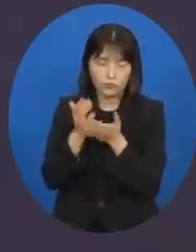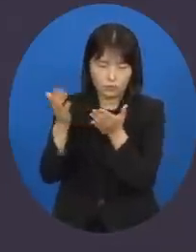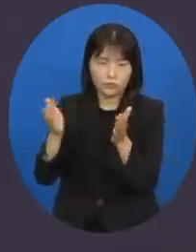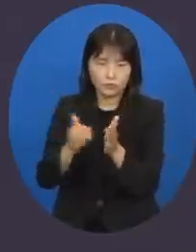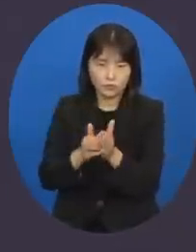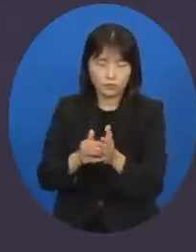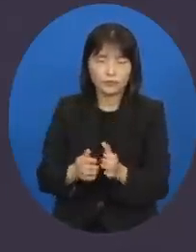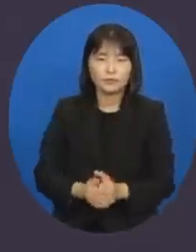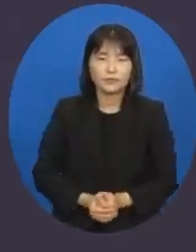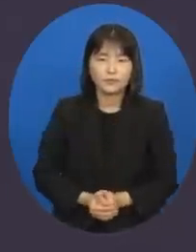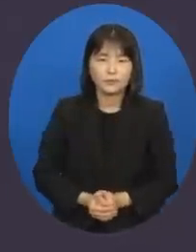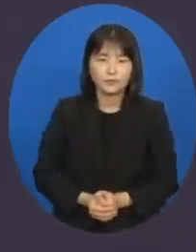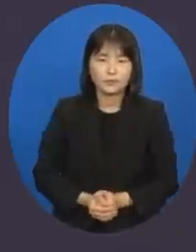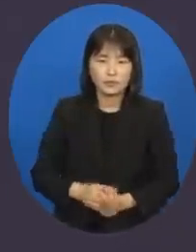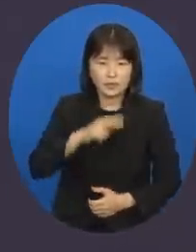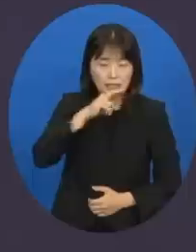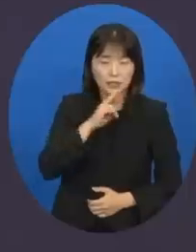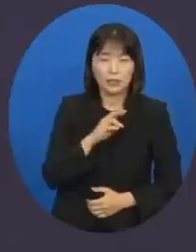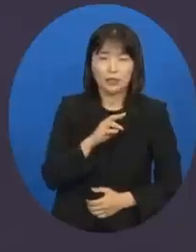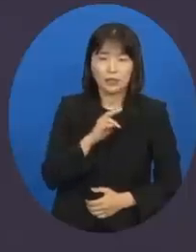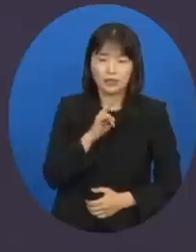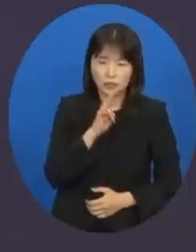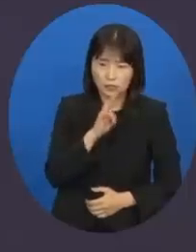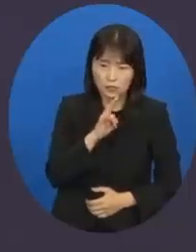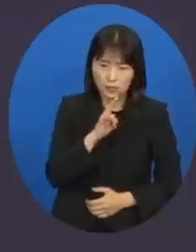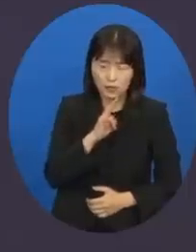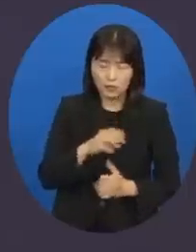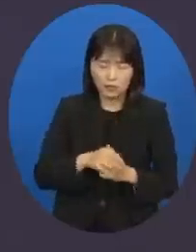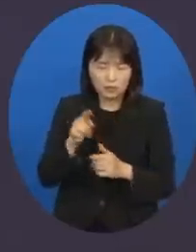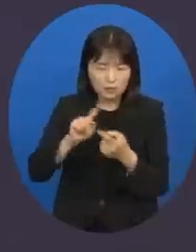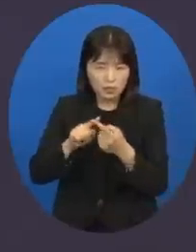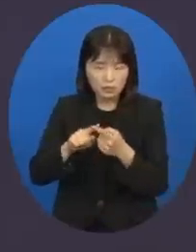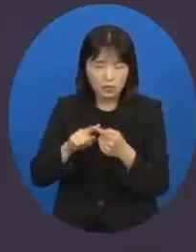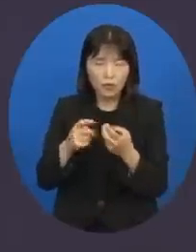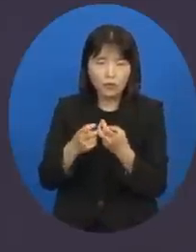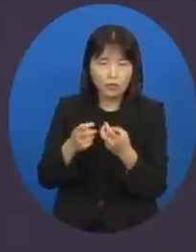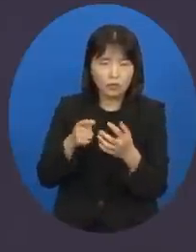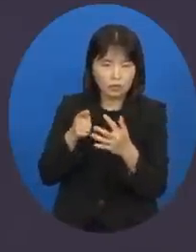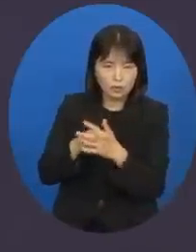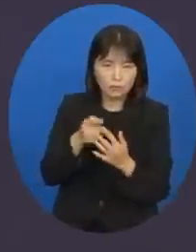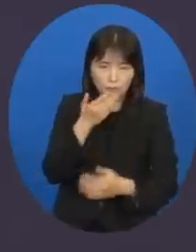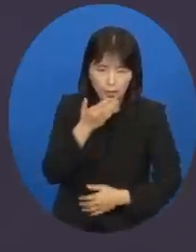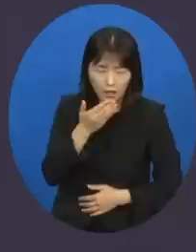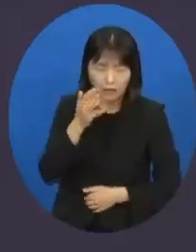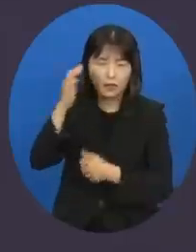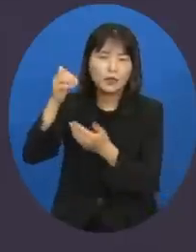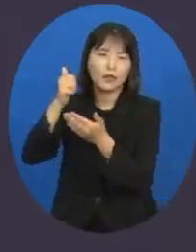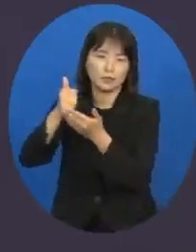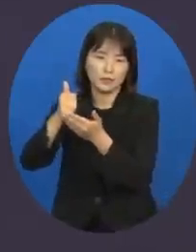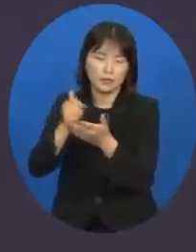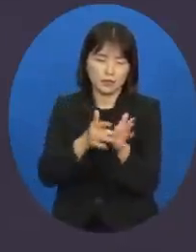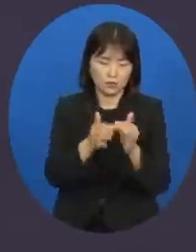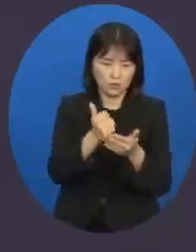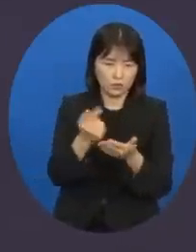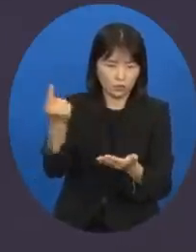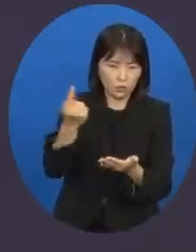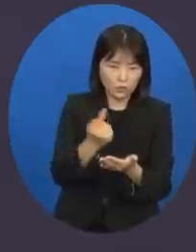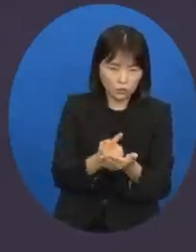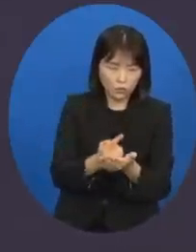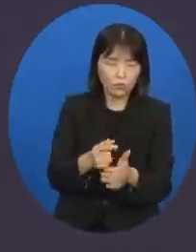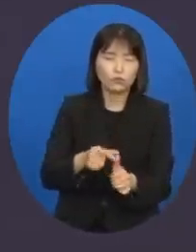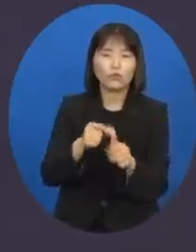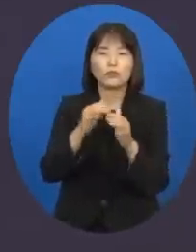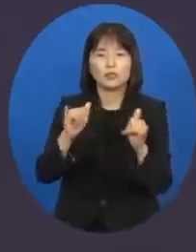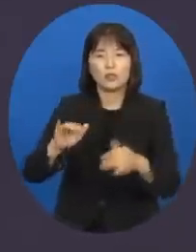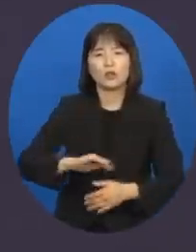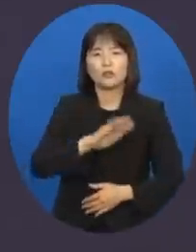전에 이사야 선지자는 이것을 알 수 있었을까? 하나님께서 바로 예수님이 오시고 바로 그 구원자가